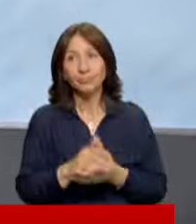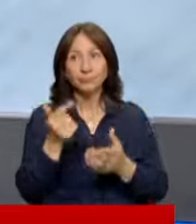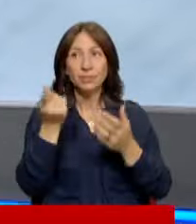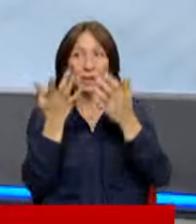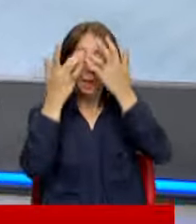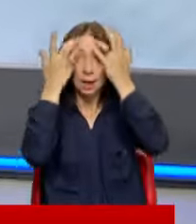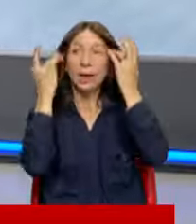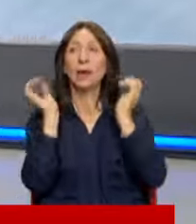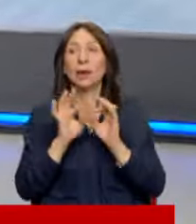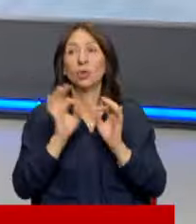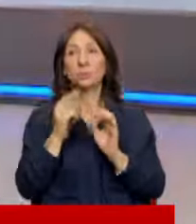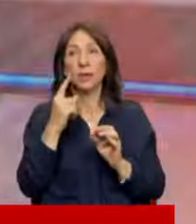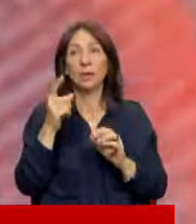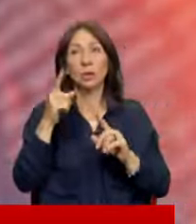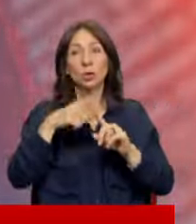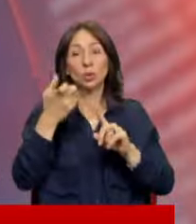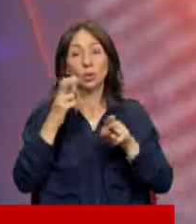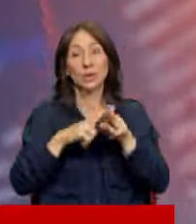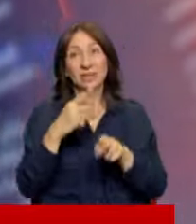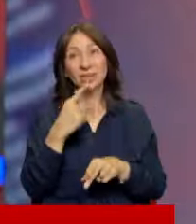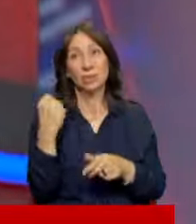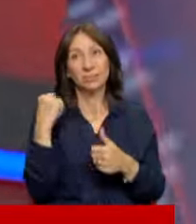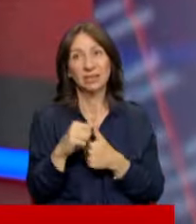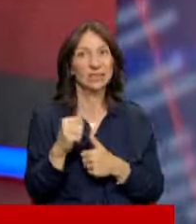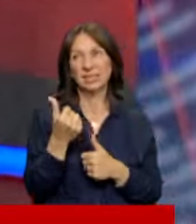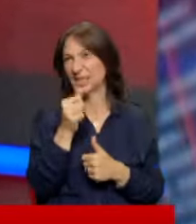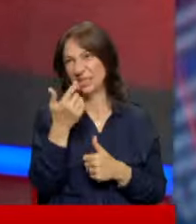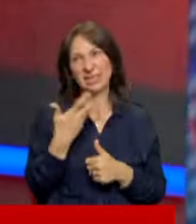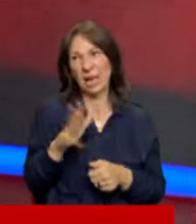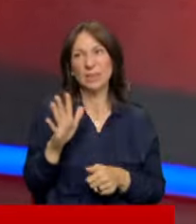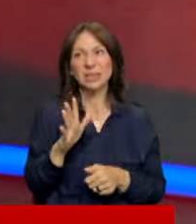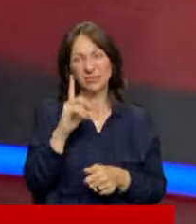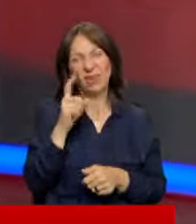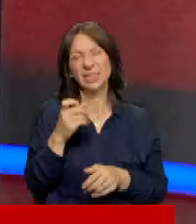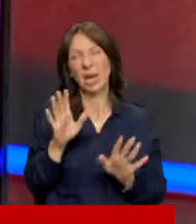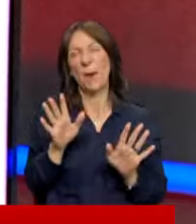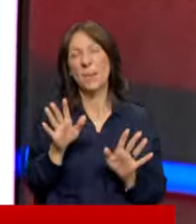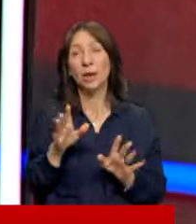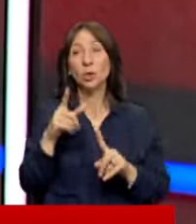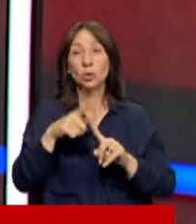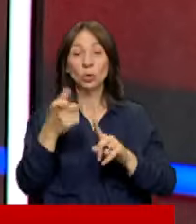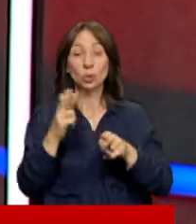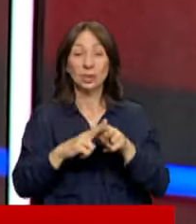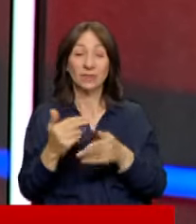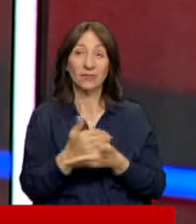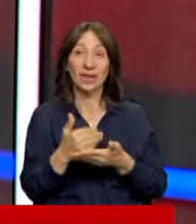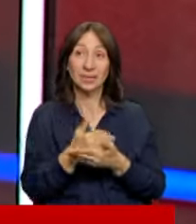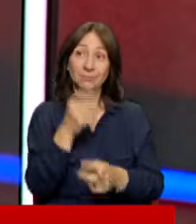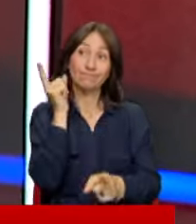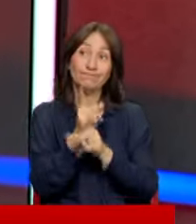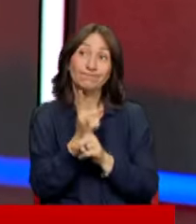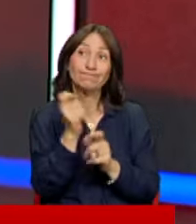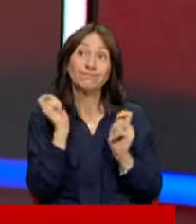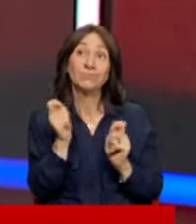biraz daha ekonomi diyelim. Türkiye İstatistik Kurumu diyeceğim yine. Hiç hoşlanmadığınızın farkındayım ama TÜİK verilerini baz almak